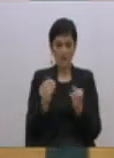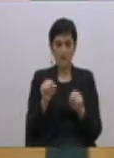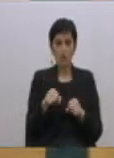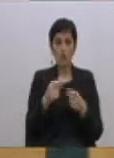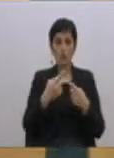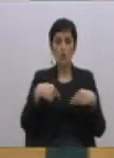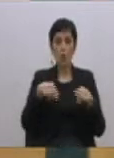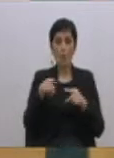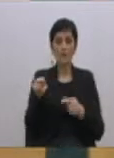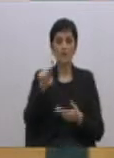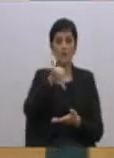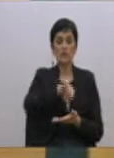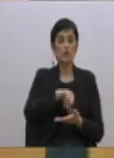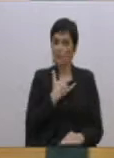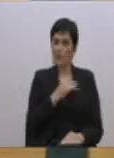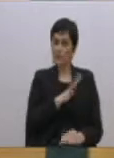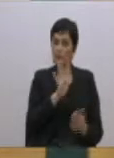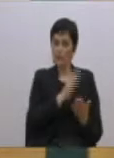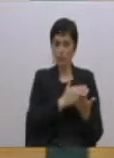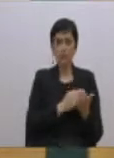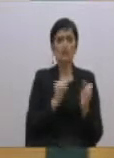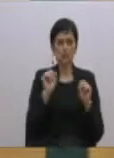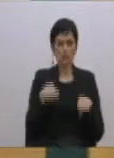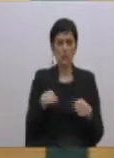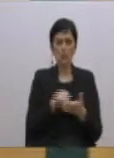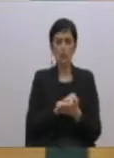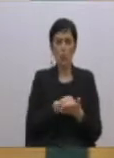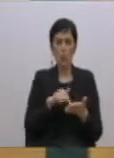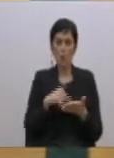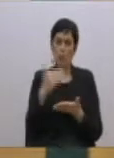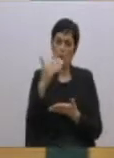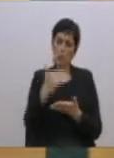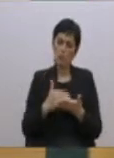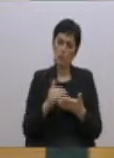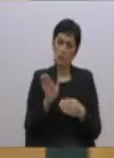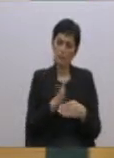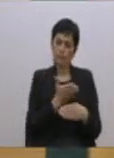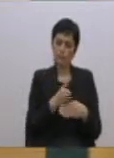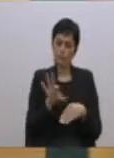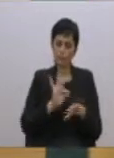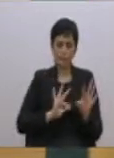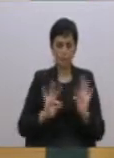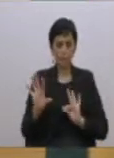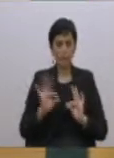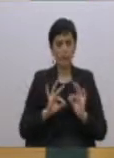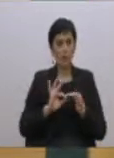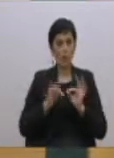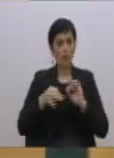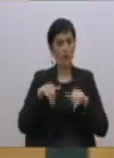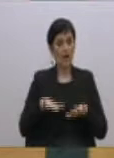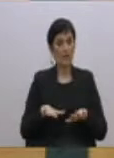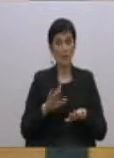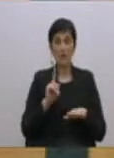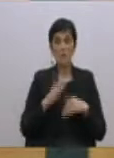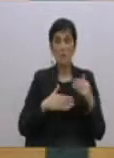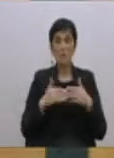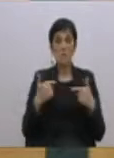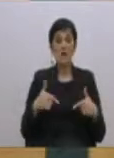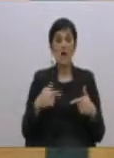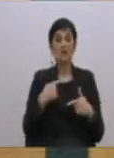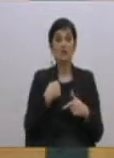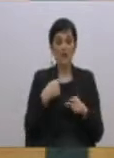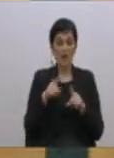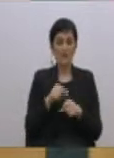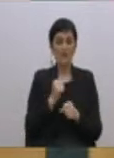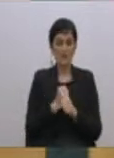comitetul Ardgomis, tu m-sa ce n-am isivat de bulebar cu comitetul bis. Cadar ce vit, mi-a fost congresul de la Tumsa, Radgan practica și ce n-am asfacat,